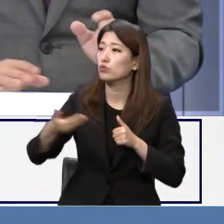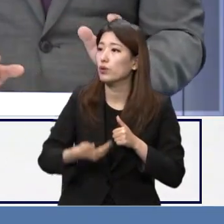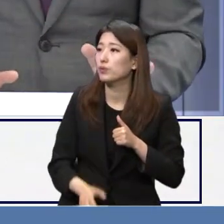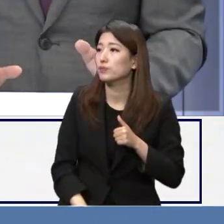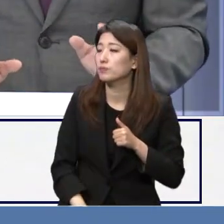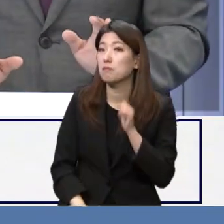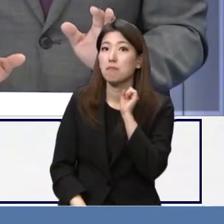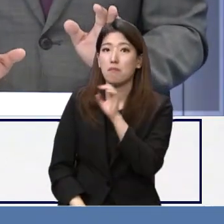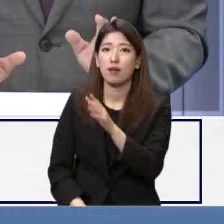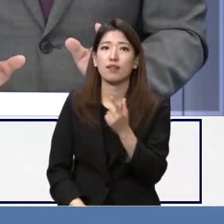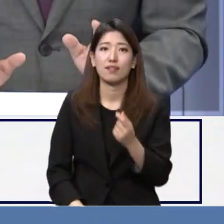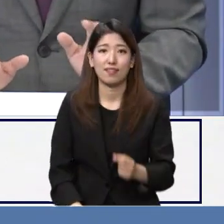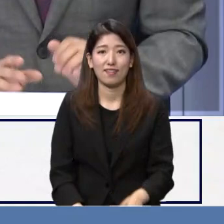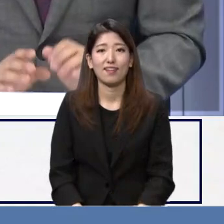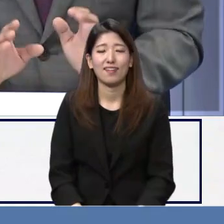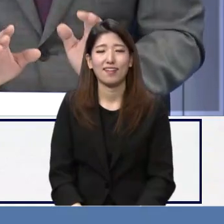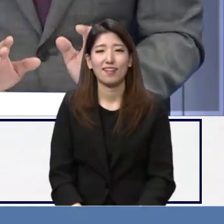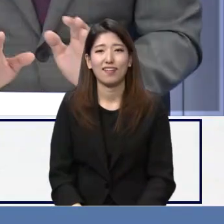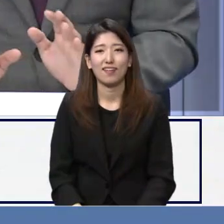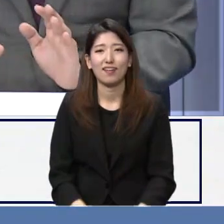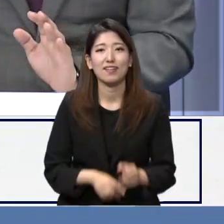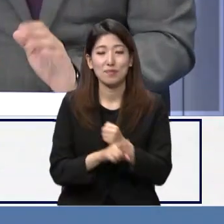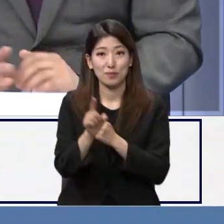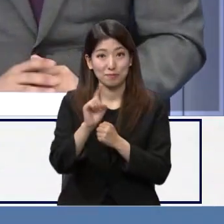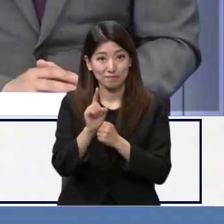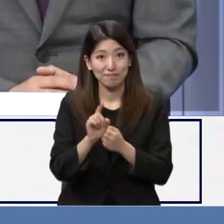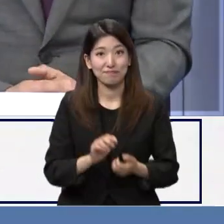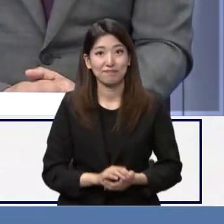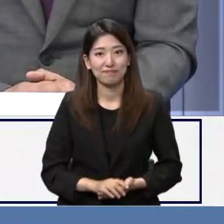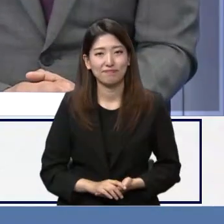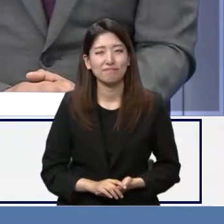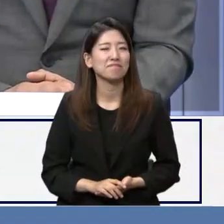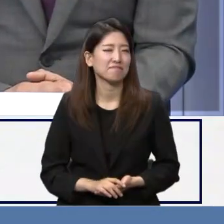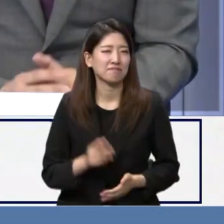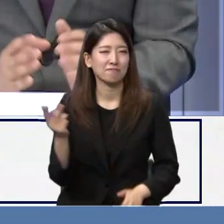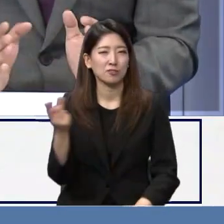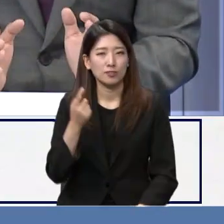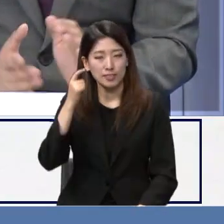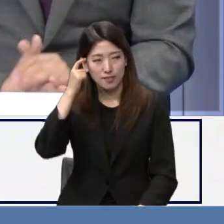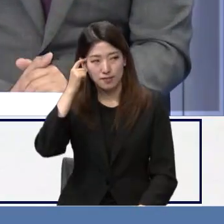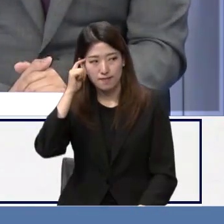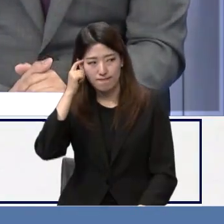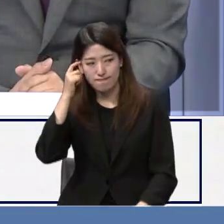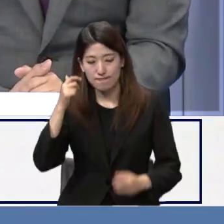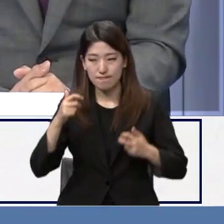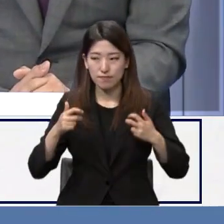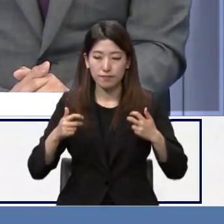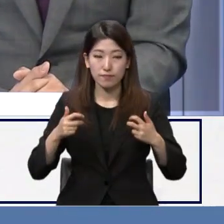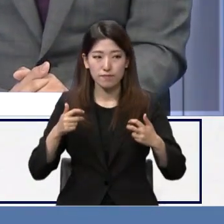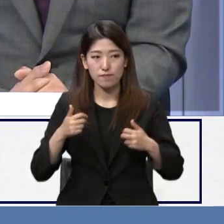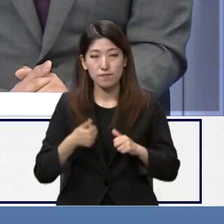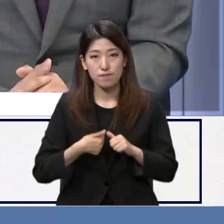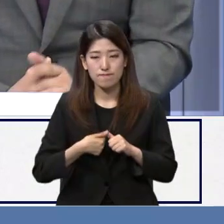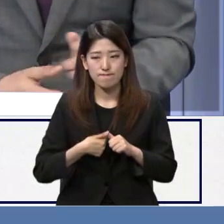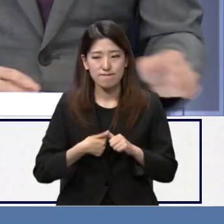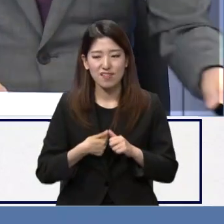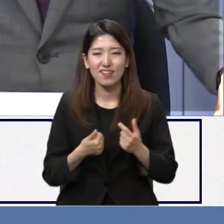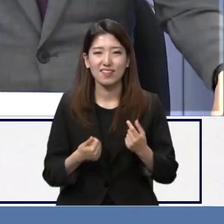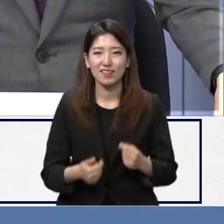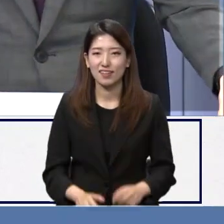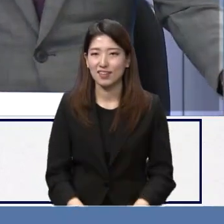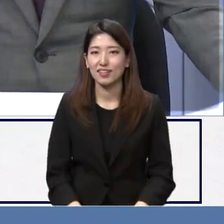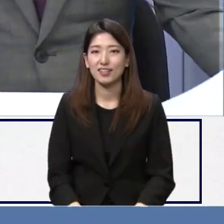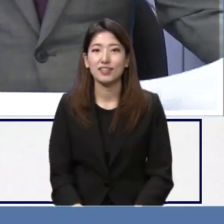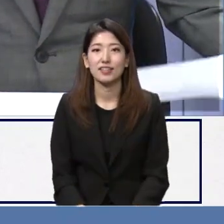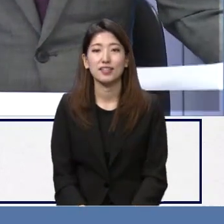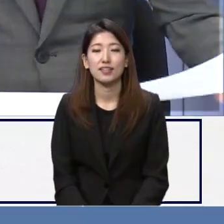대해서는 두이 전 대표와 현대표 사이에서의 신경질 시작됐다고 보고 있는데 한 가지만